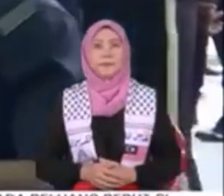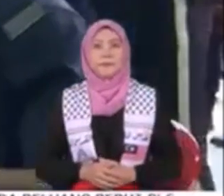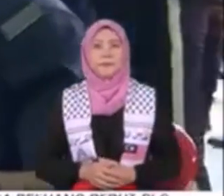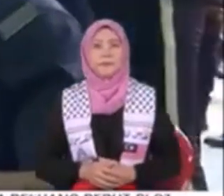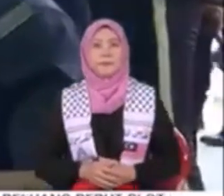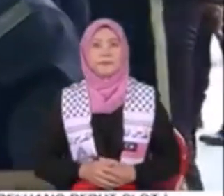banjir